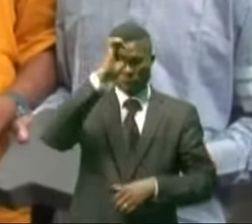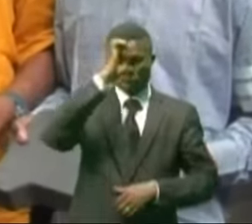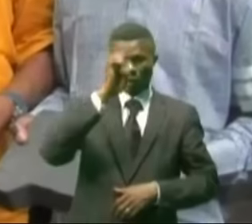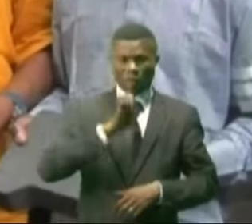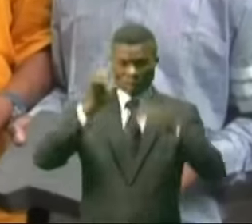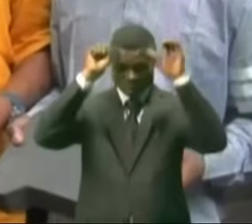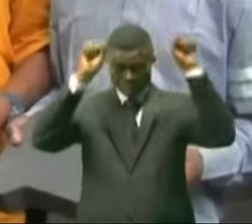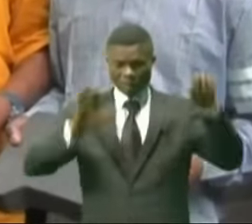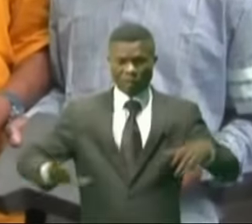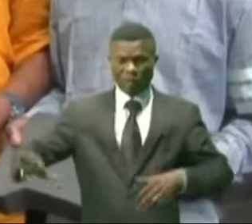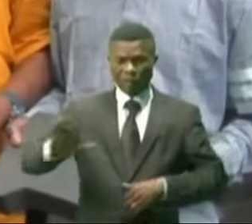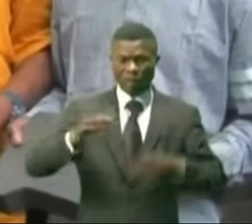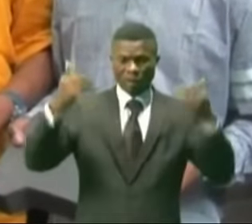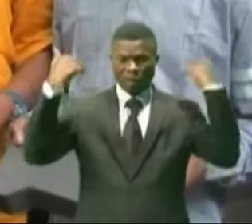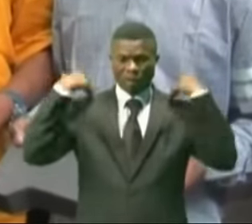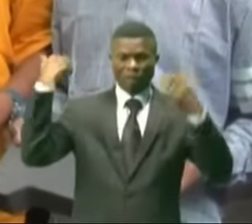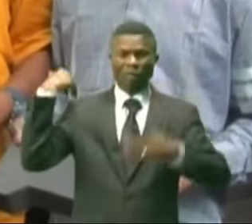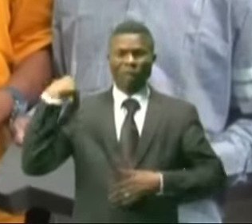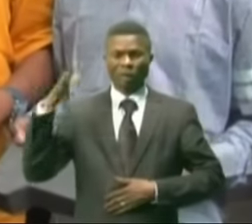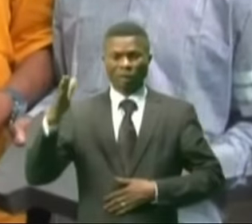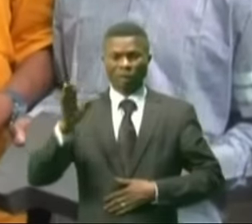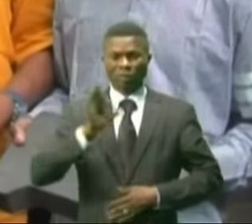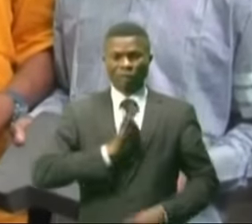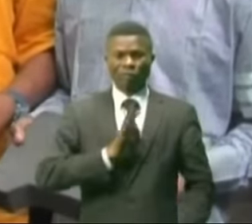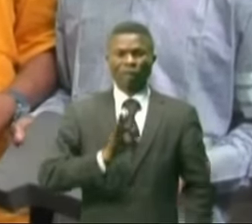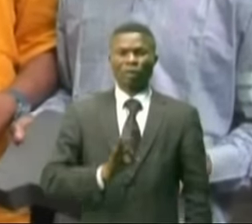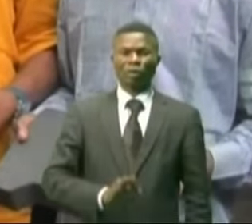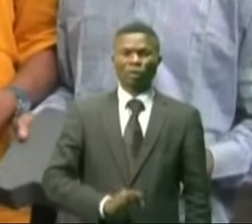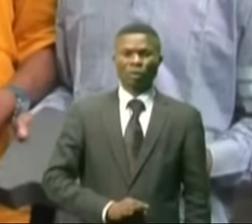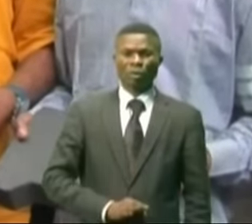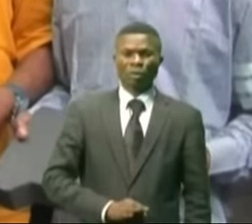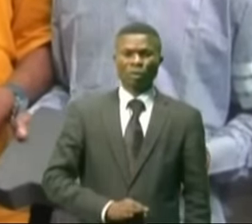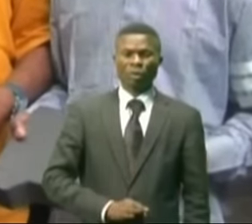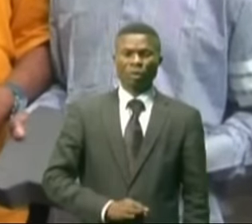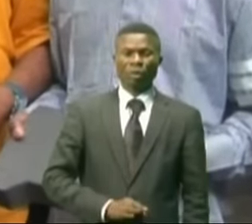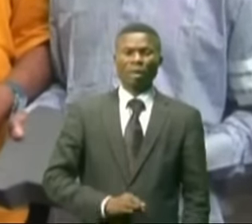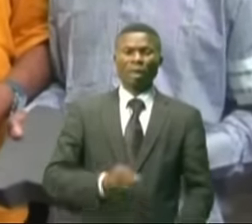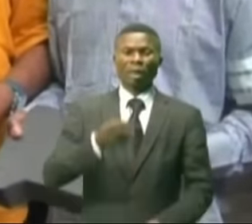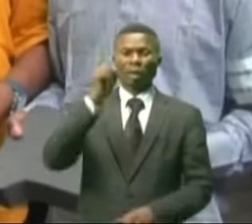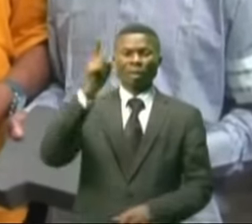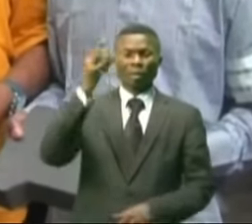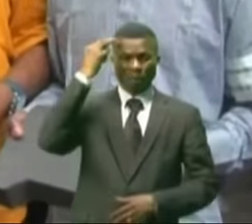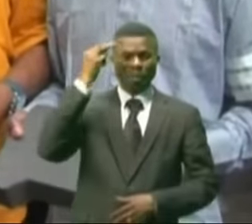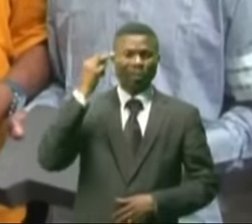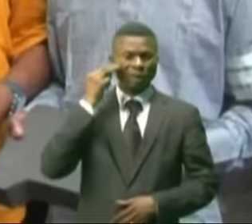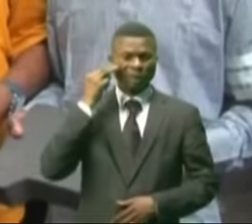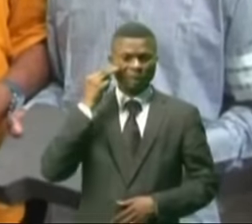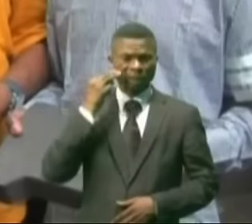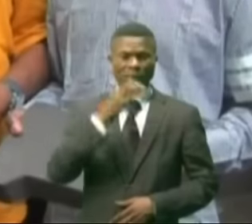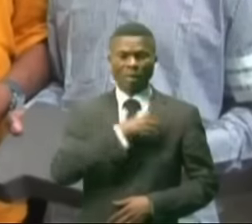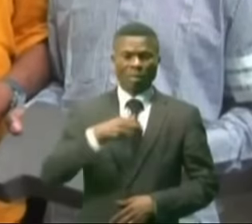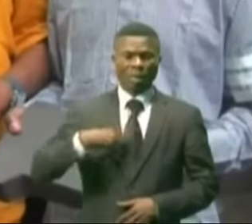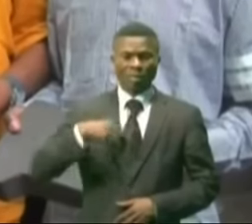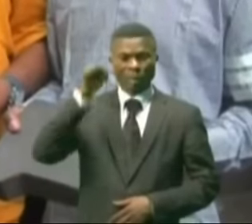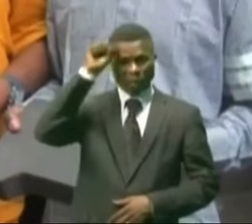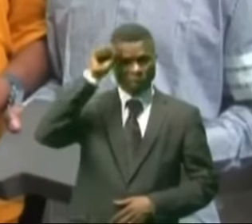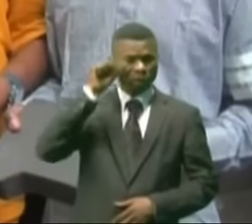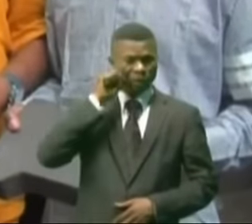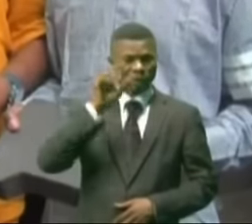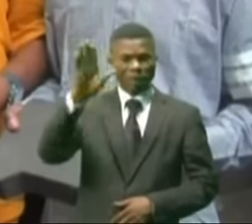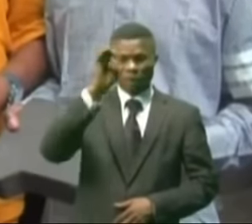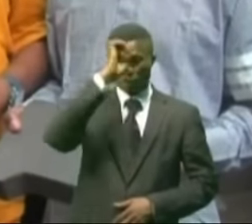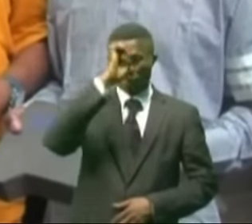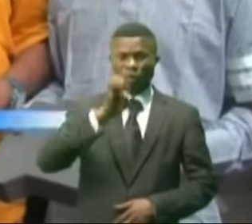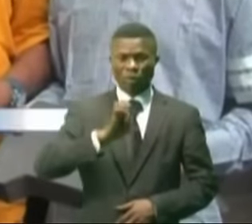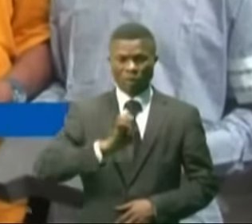Monsieur le Président de la République, chef de l'État, Félix-Antoine Tshisekedi-Tshilombo, à la Première ministre Judith Toulouka et son